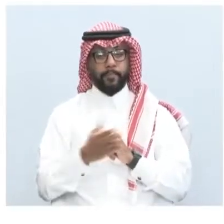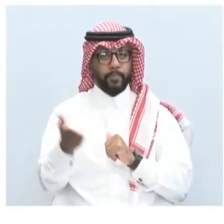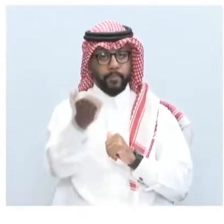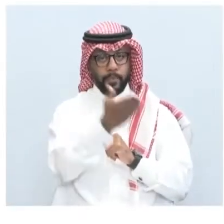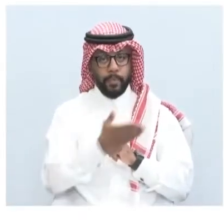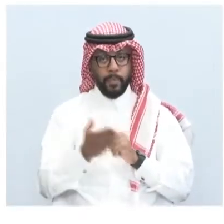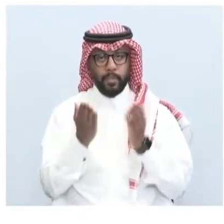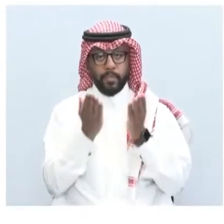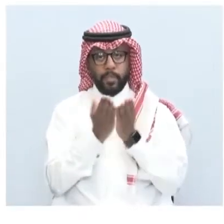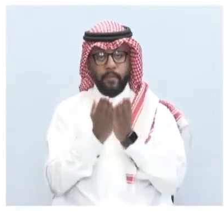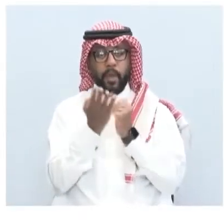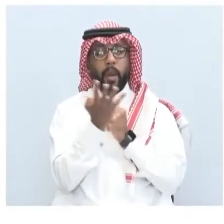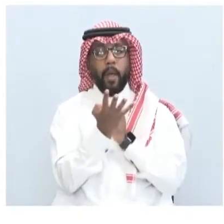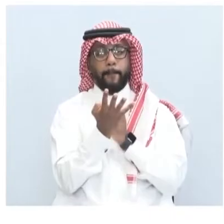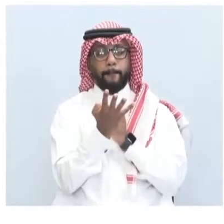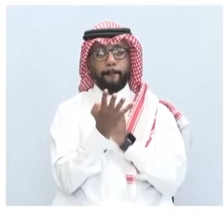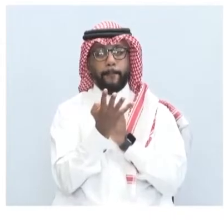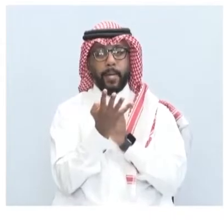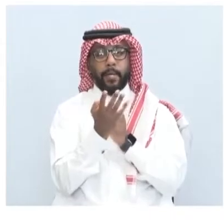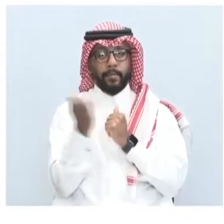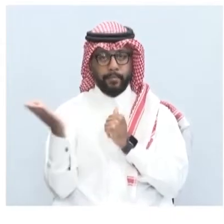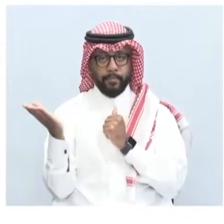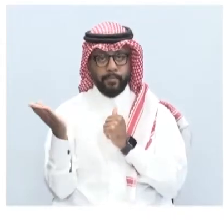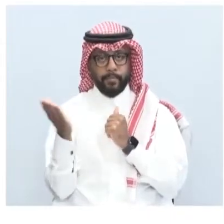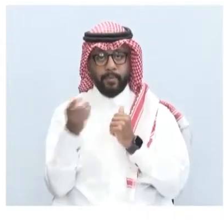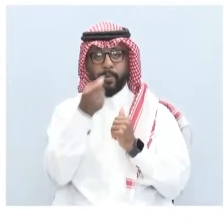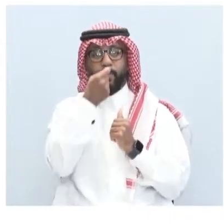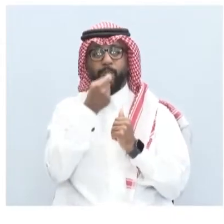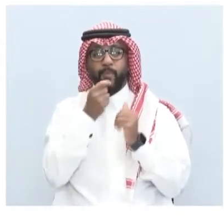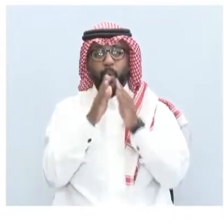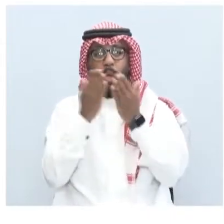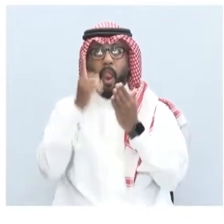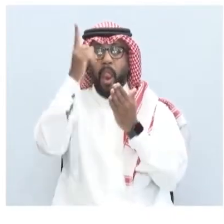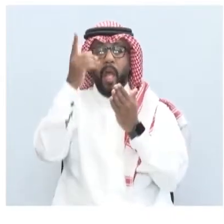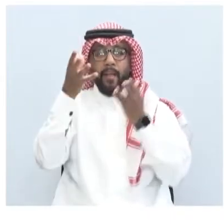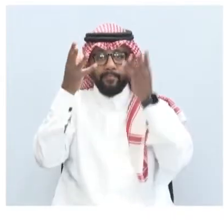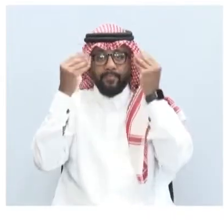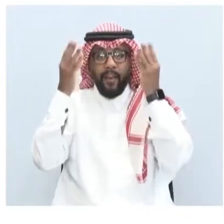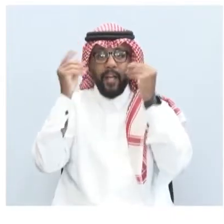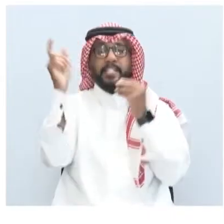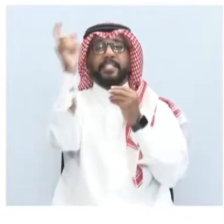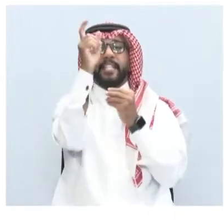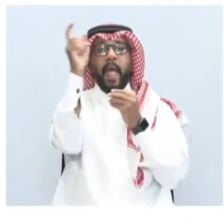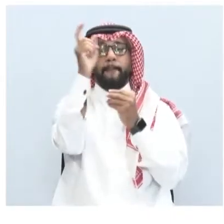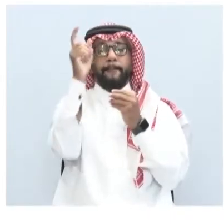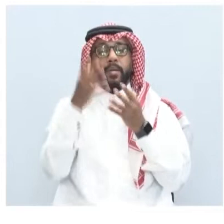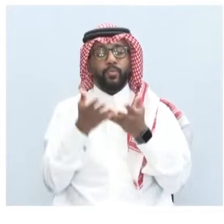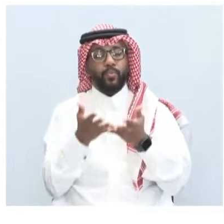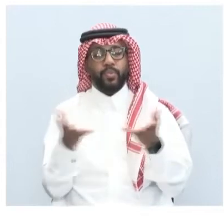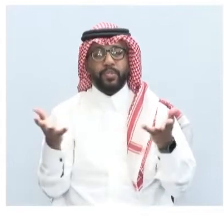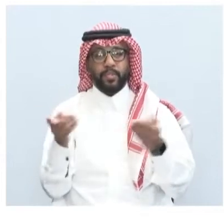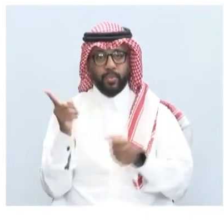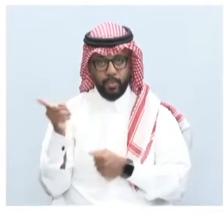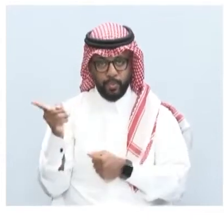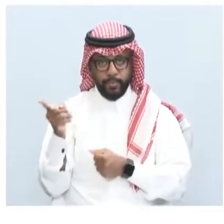في الصف الرابع الابتدائي في ماده القران الكريم والدراسات الاسلاميه ودرسنا